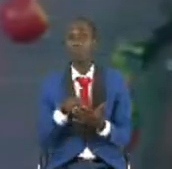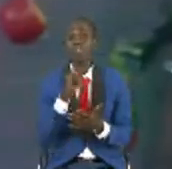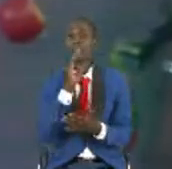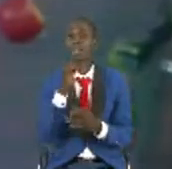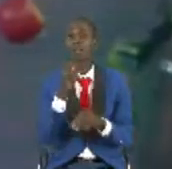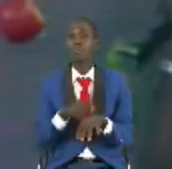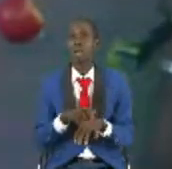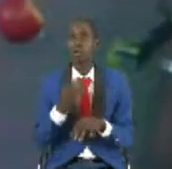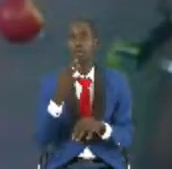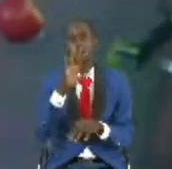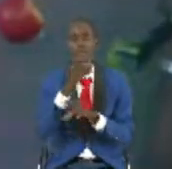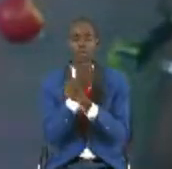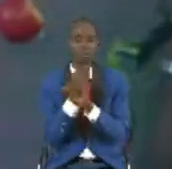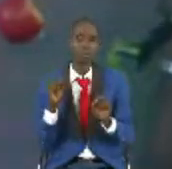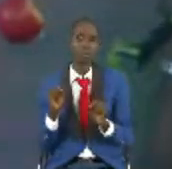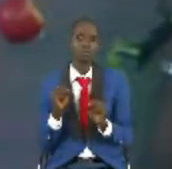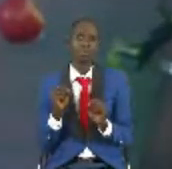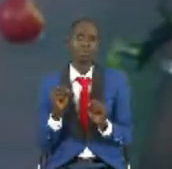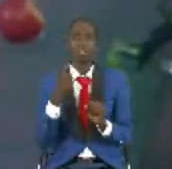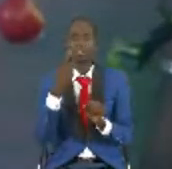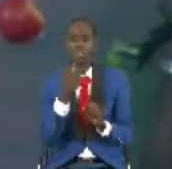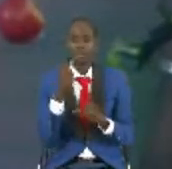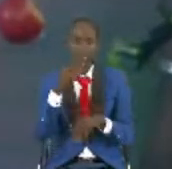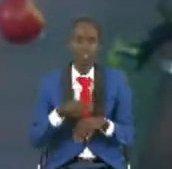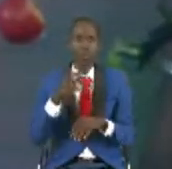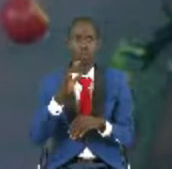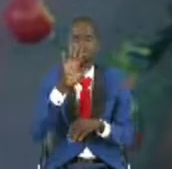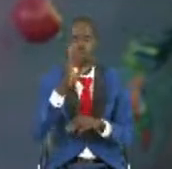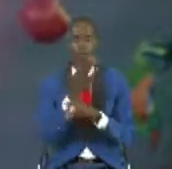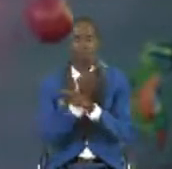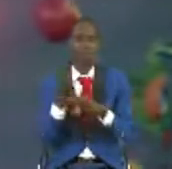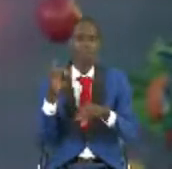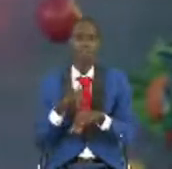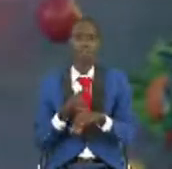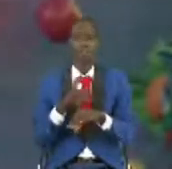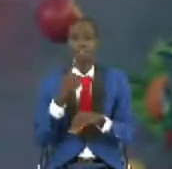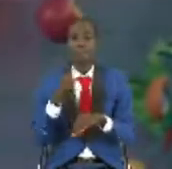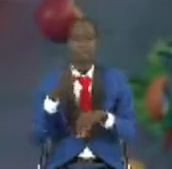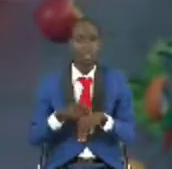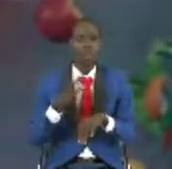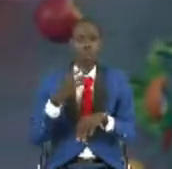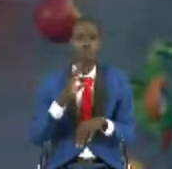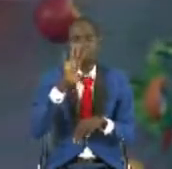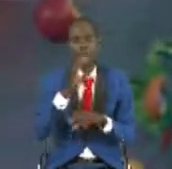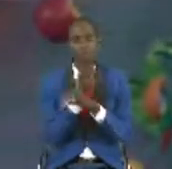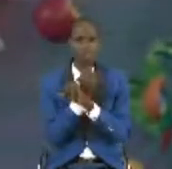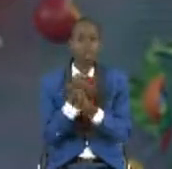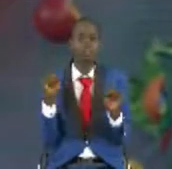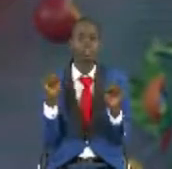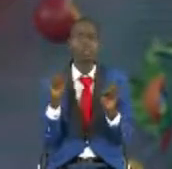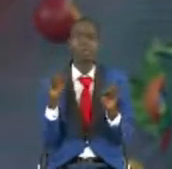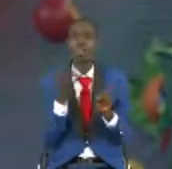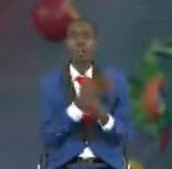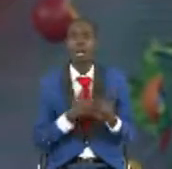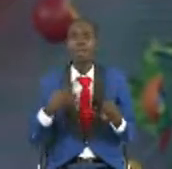de ta rédemption. Le moment de ta liberté. Le moment de ton salut.